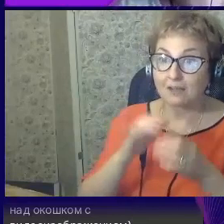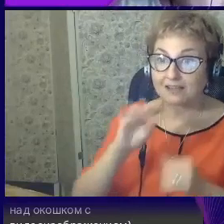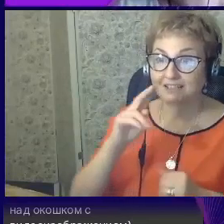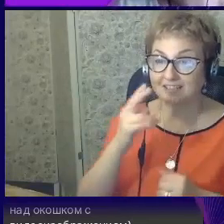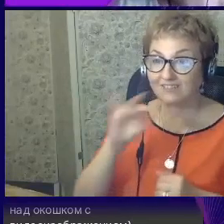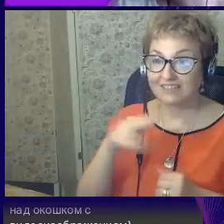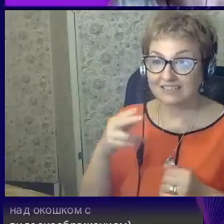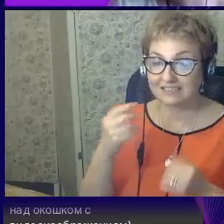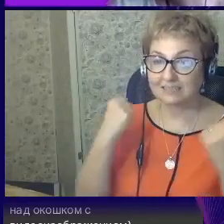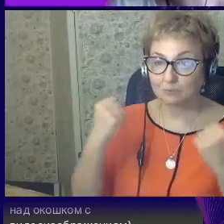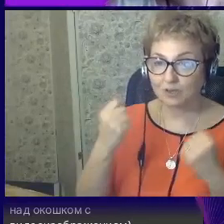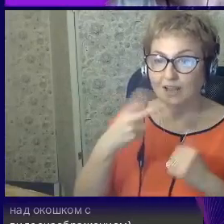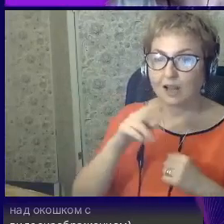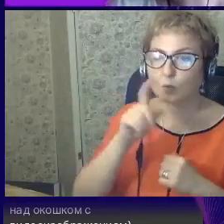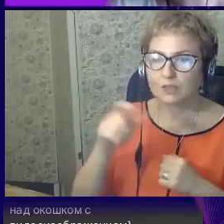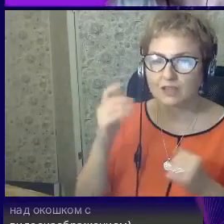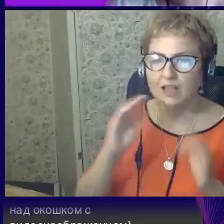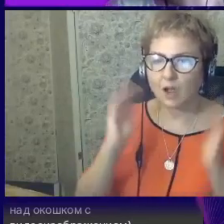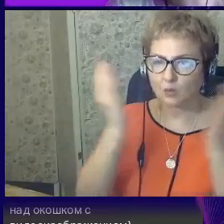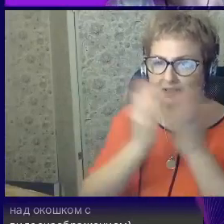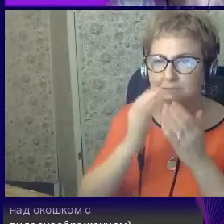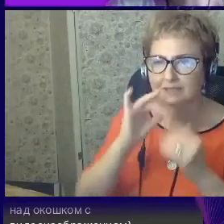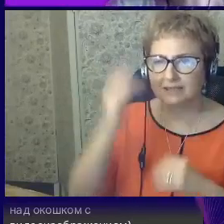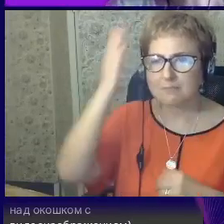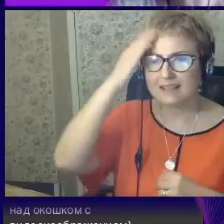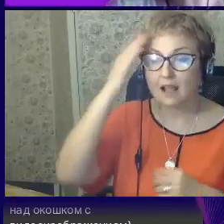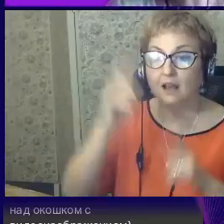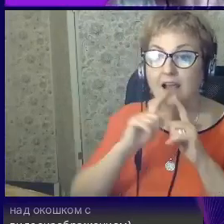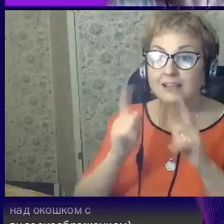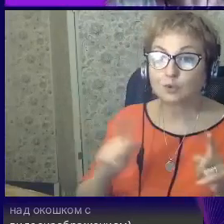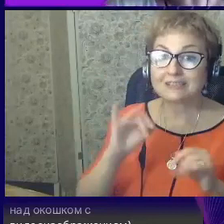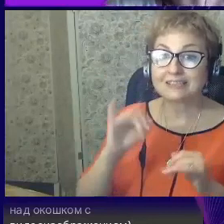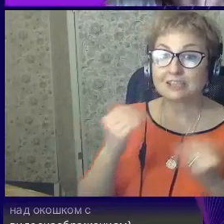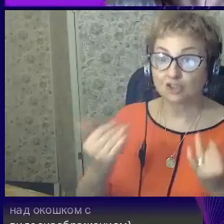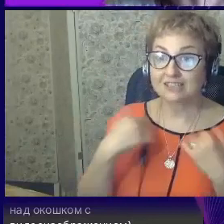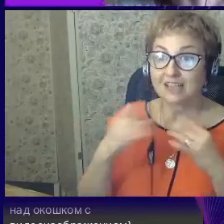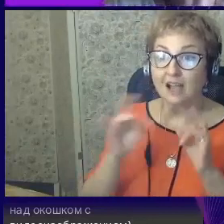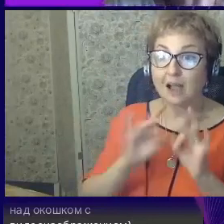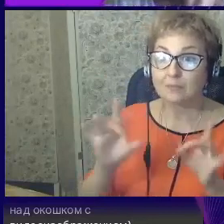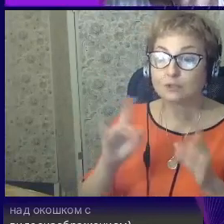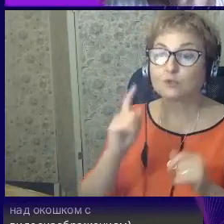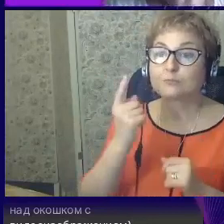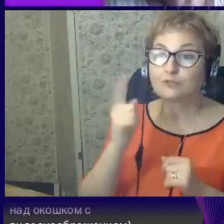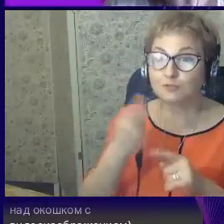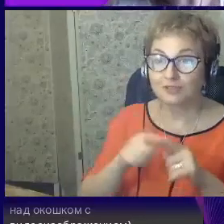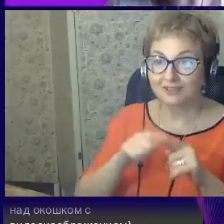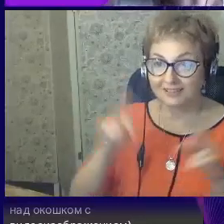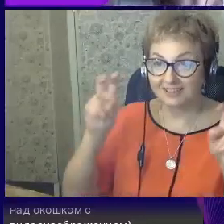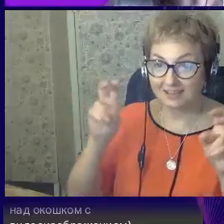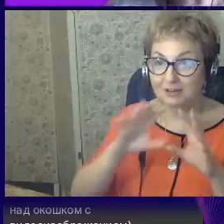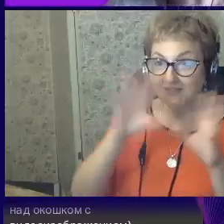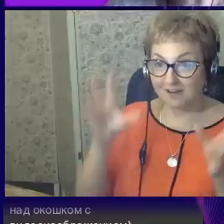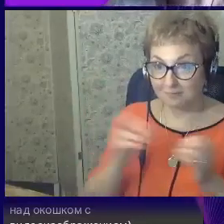видах спорта для людей с аутизмом и ментальными особенностями. Вот. И сейчас я объясню, почему эта тема вообще,